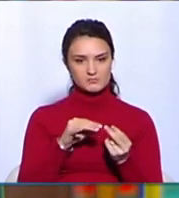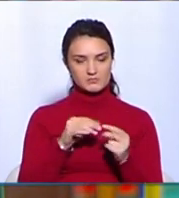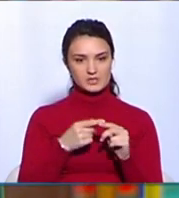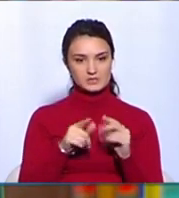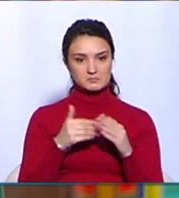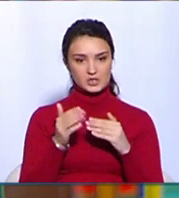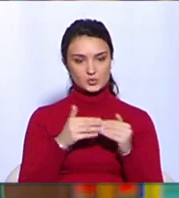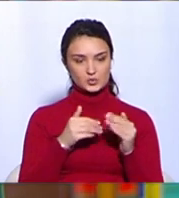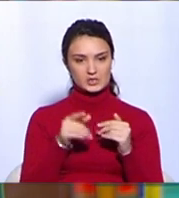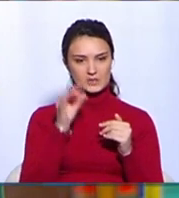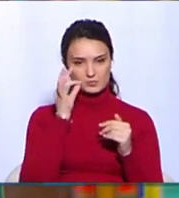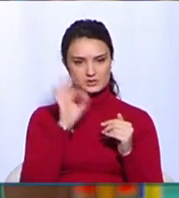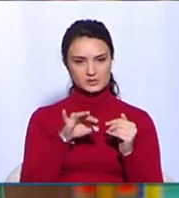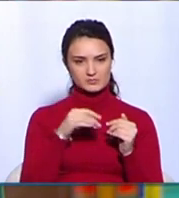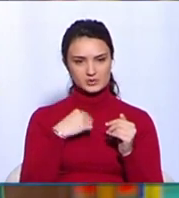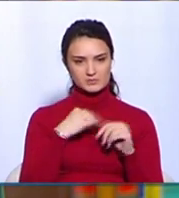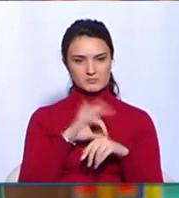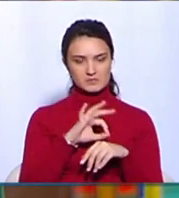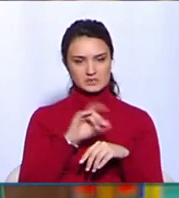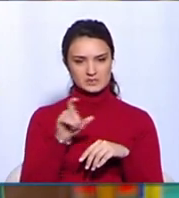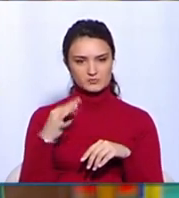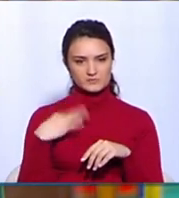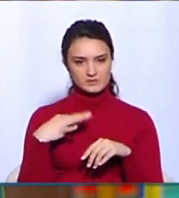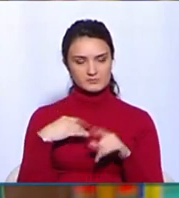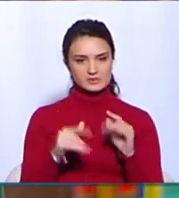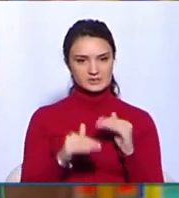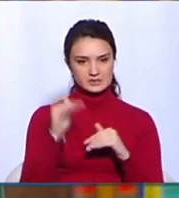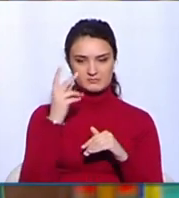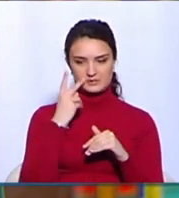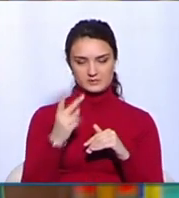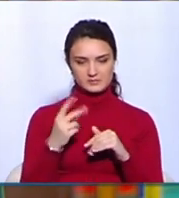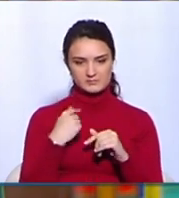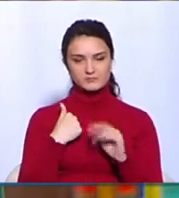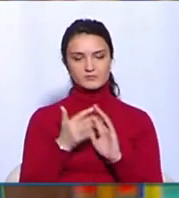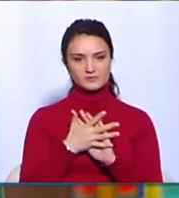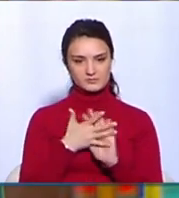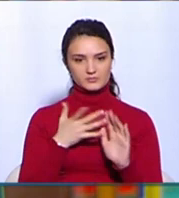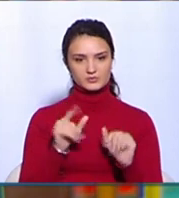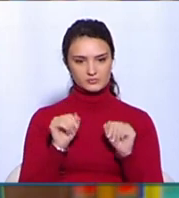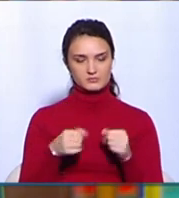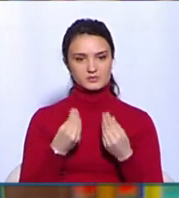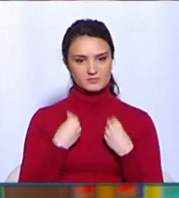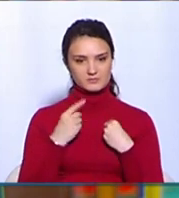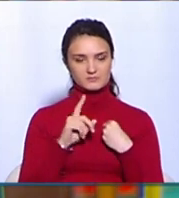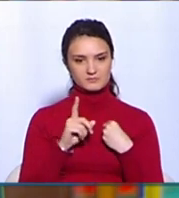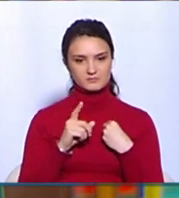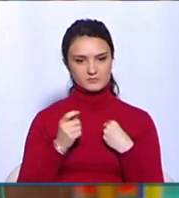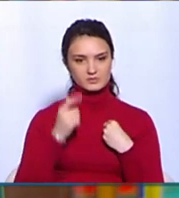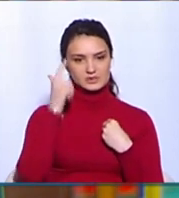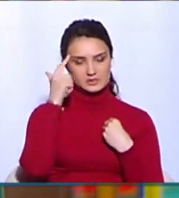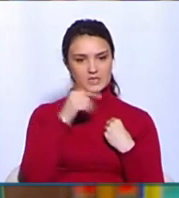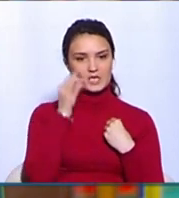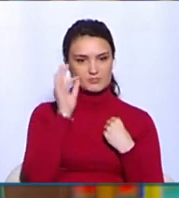აი ეს პრაქტიკული გამოცდილება, როცა ჩემი პაციენტების შვილები ისდებიან ჩემს თვალწინ, შემაძლებს საშუალებას, რომ თან ცოდნა